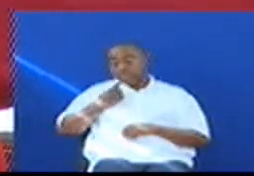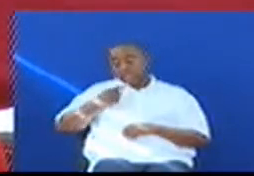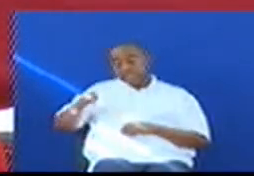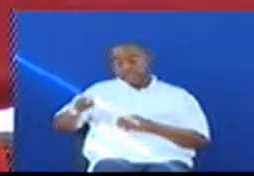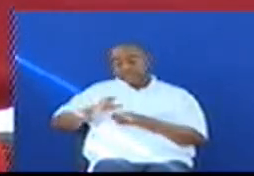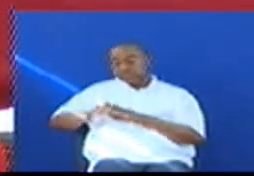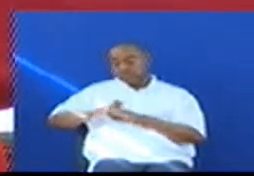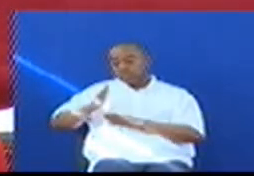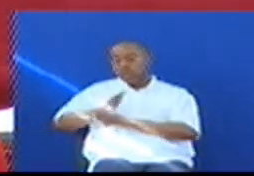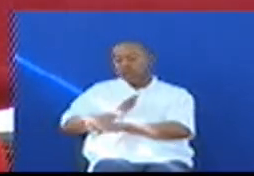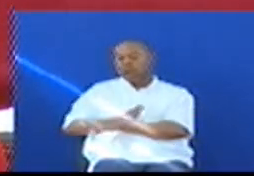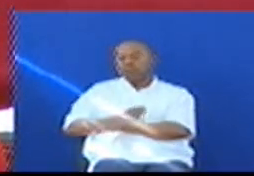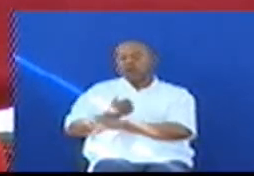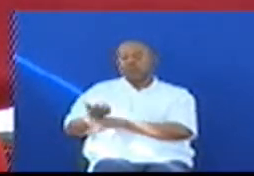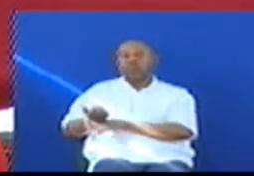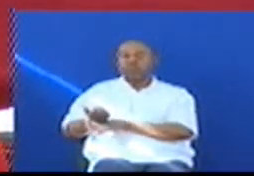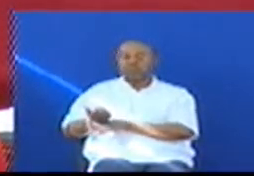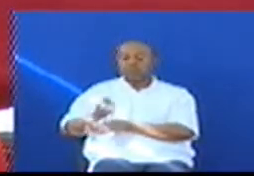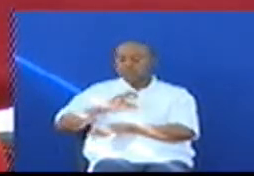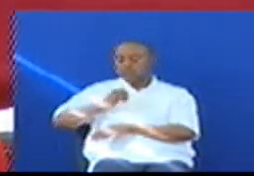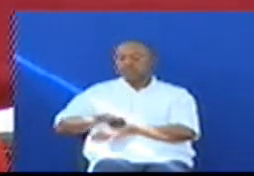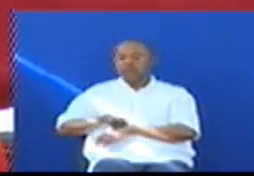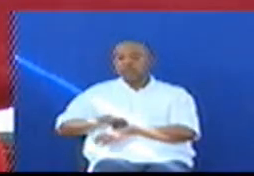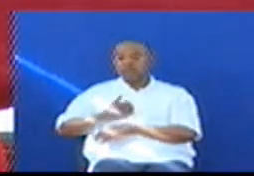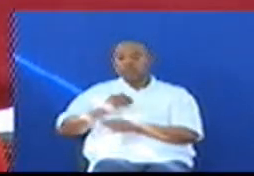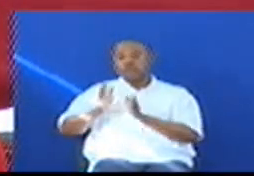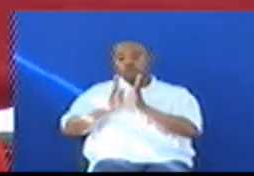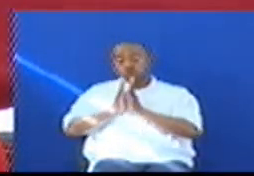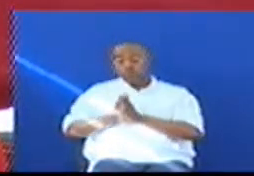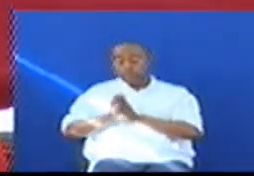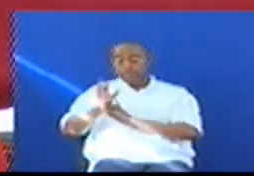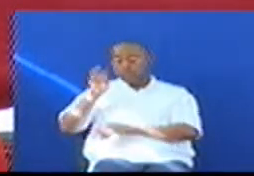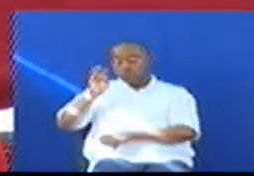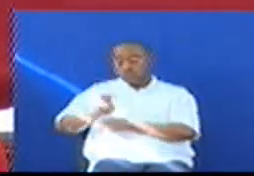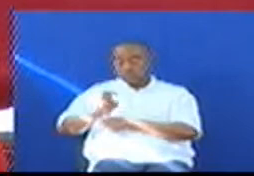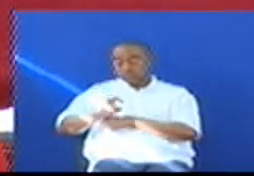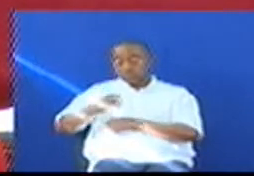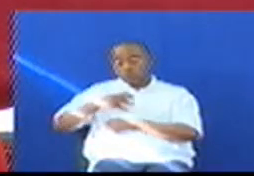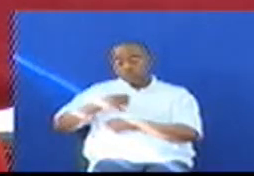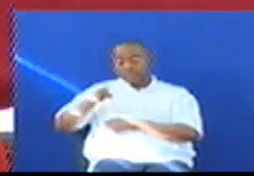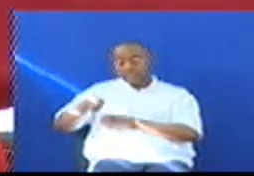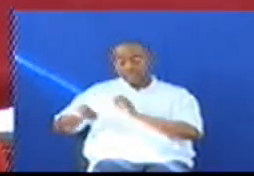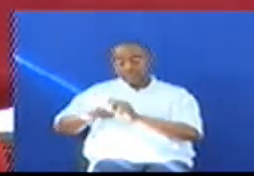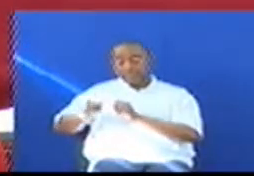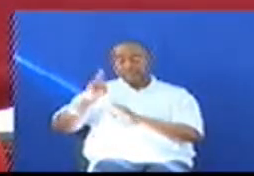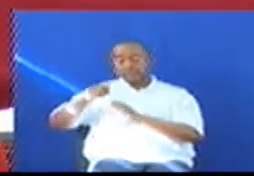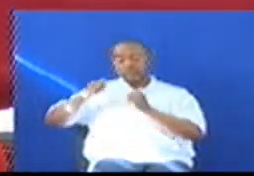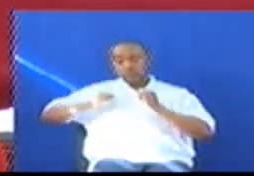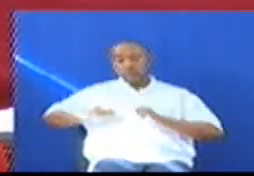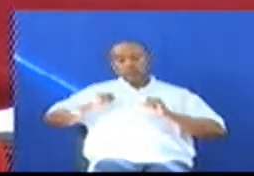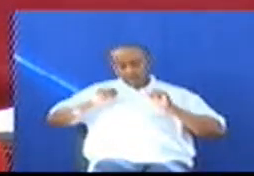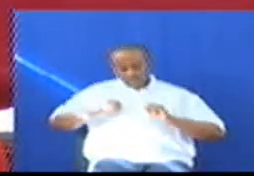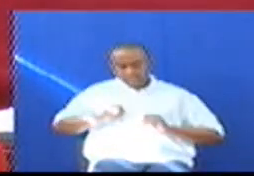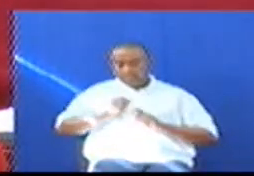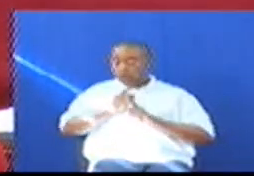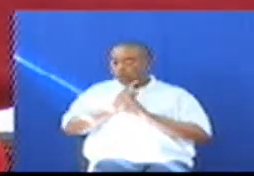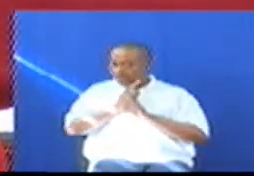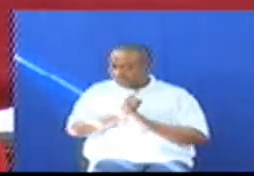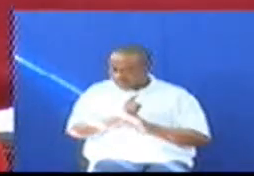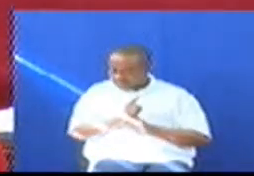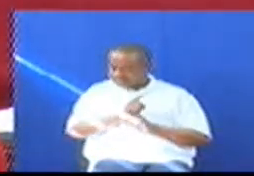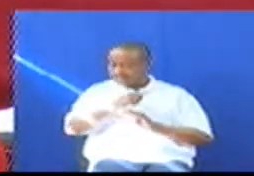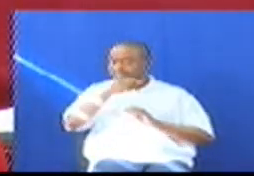kibali kutoka. Niombe wizara na wasimamizi wa wizara kwamba wafuate taratibu, kanuni na sheria za